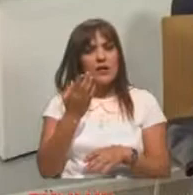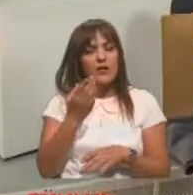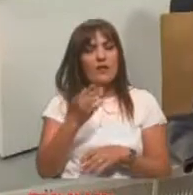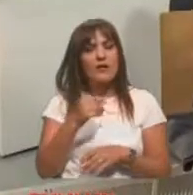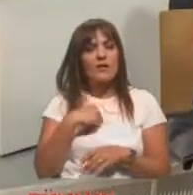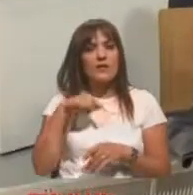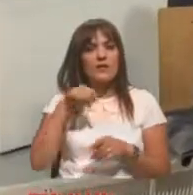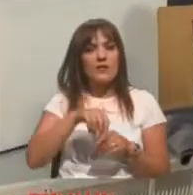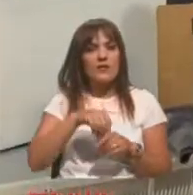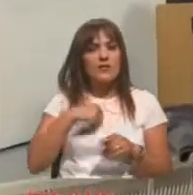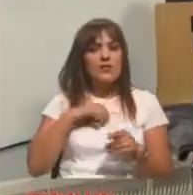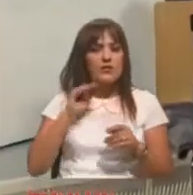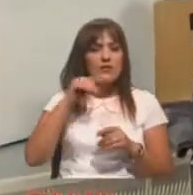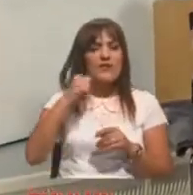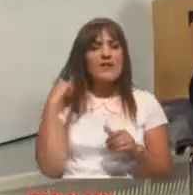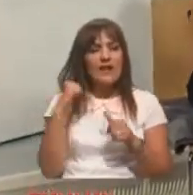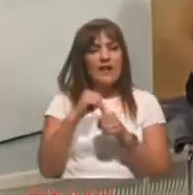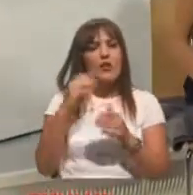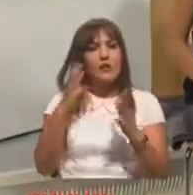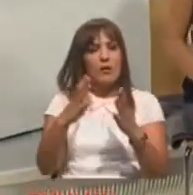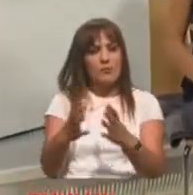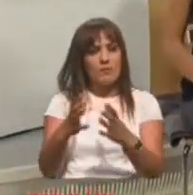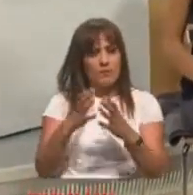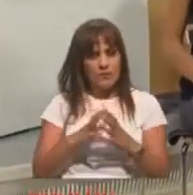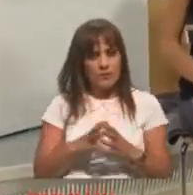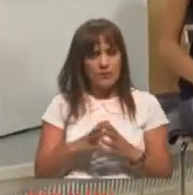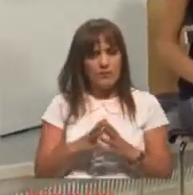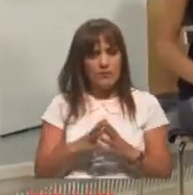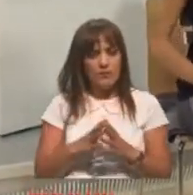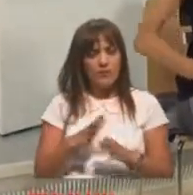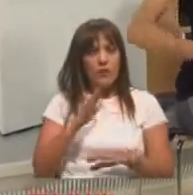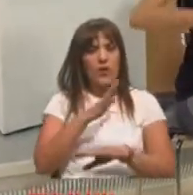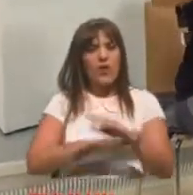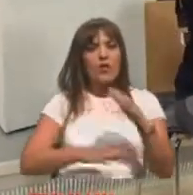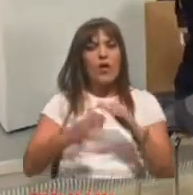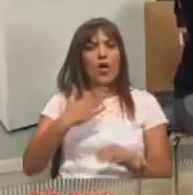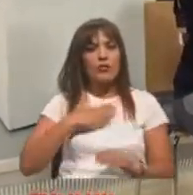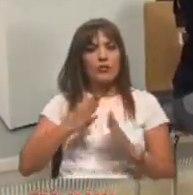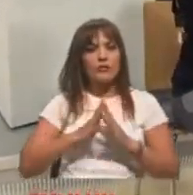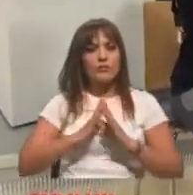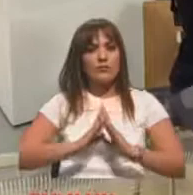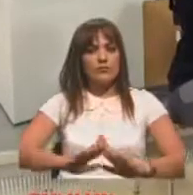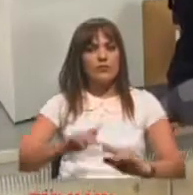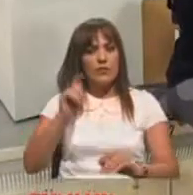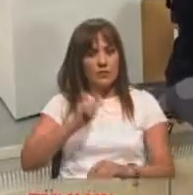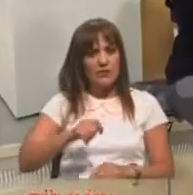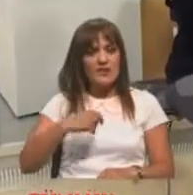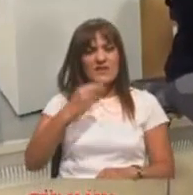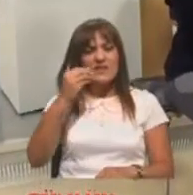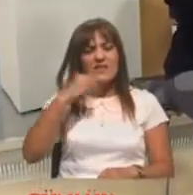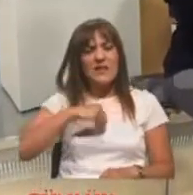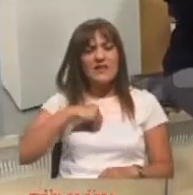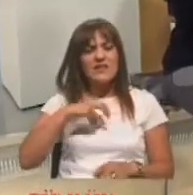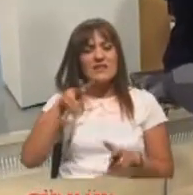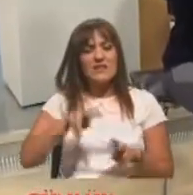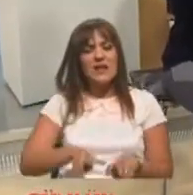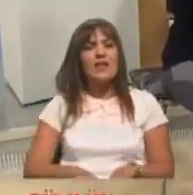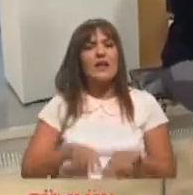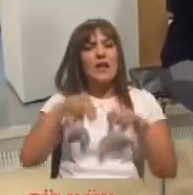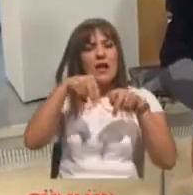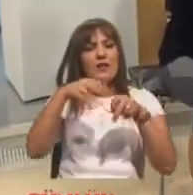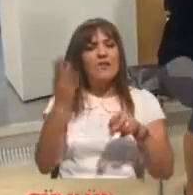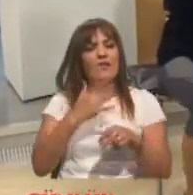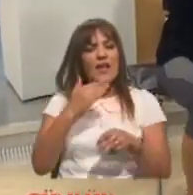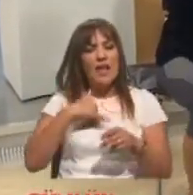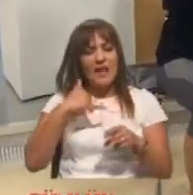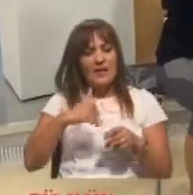Şimdi squat pozisyonu için yine topumu aldım. Kolları ön tarafa doğru getiriyorum. Sanki yerden, sandalyeden kalkacağım. Ayakları